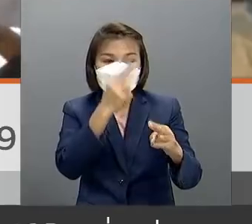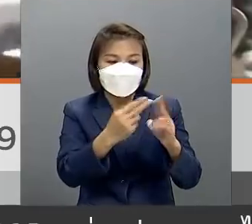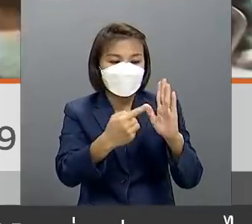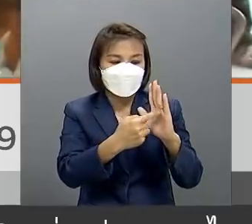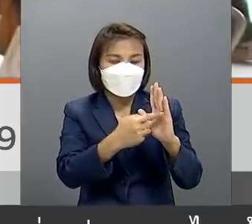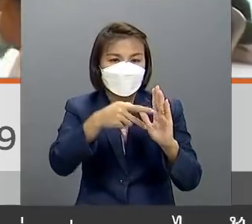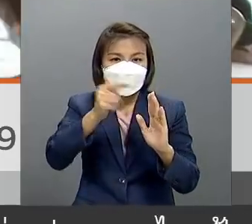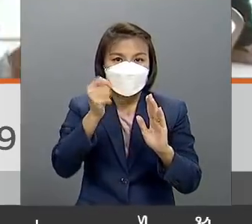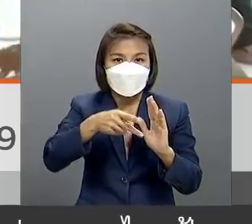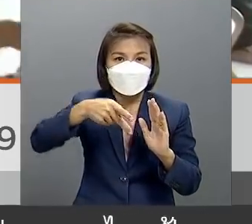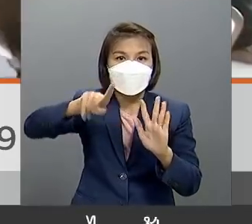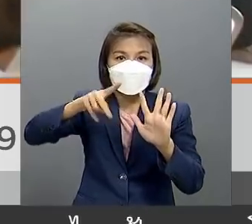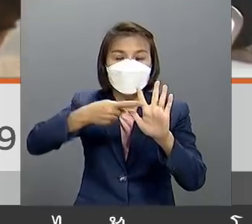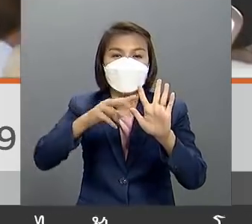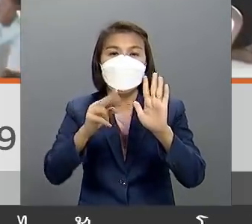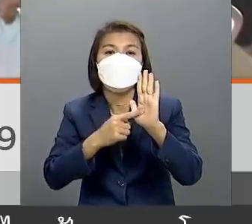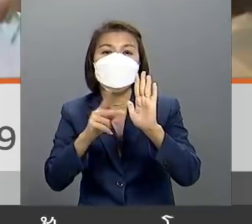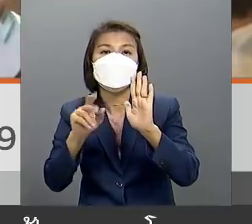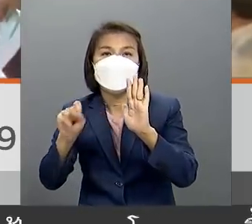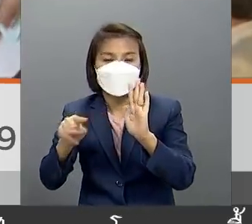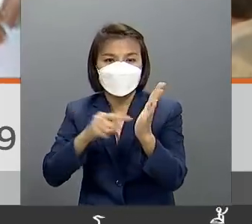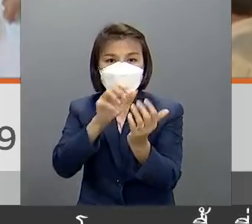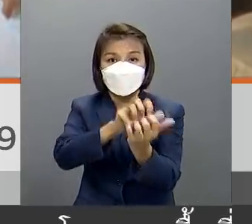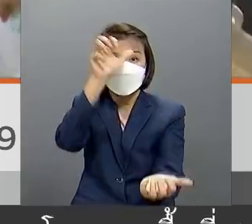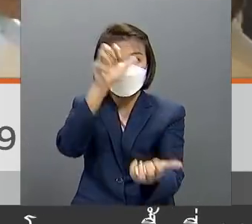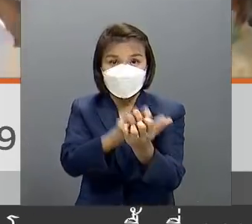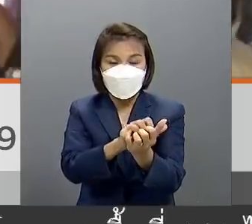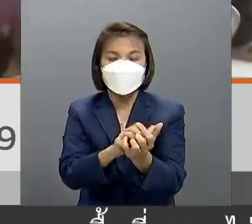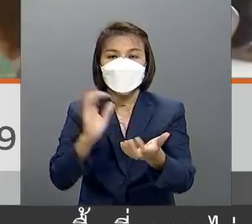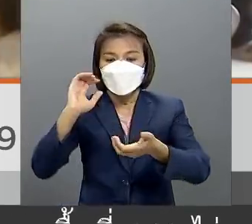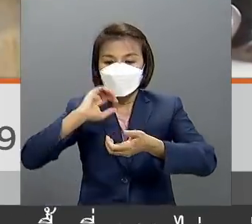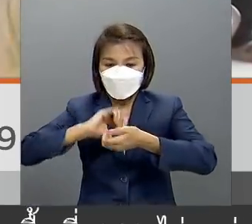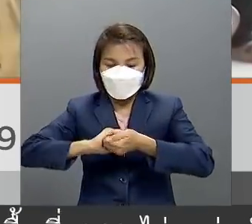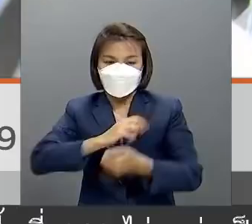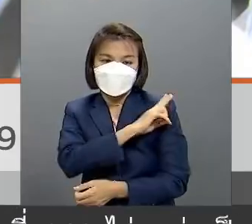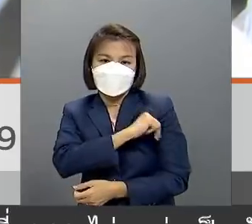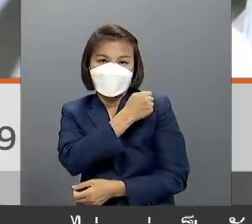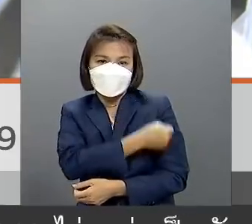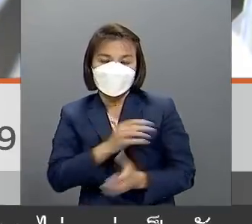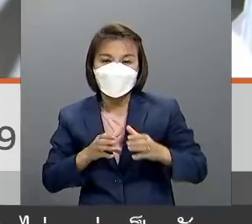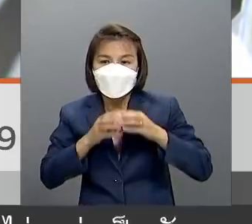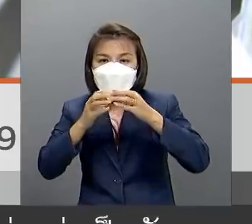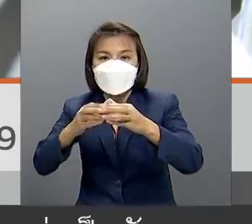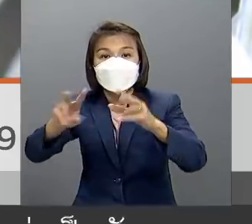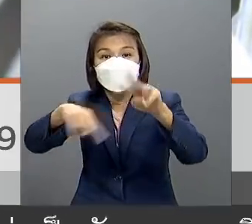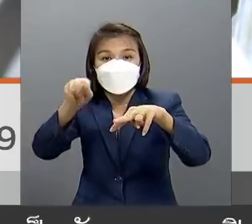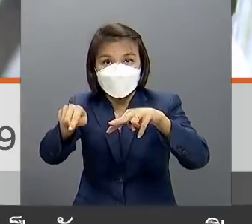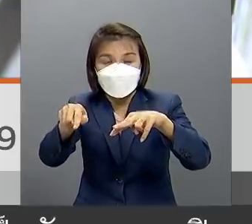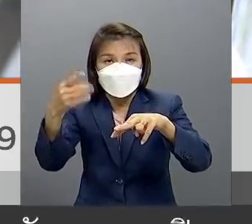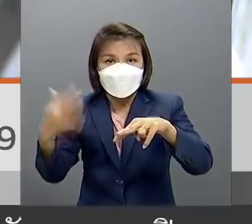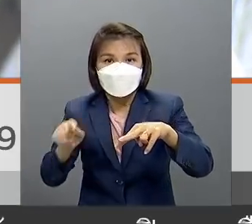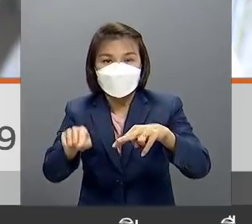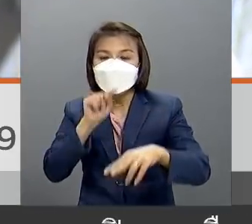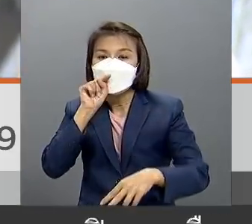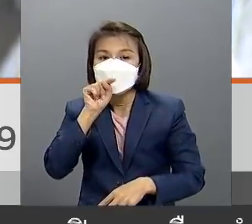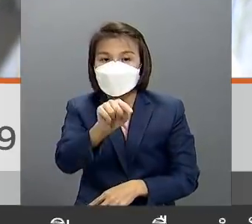ก็ประสานร่วมกับทางสำนักงานสาธารณสุขจังหวัดสมุทรปราการไปตรวจสอบข้อมูลรวมทั้งมีคำสั่งไปถึงโรงพยาบาลให้ผู้